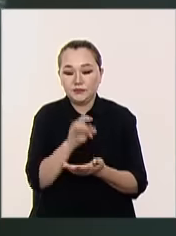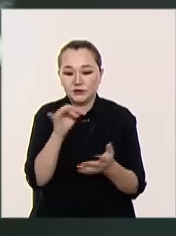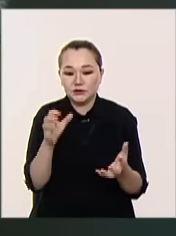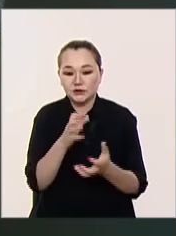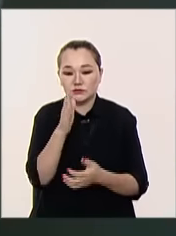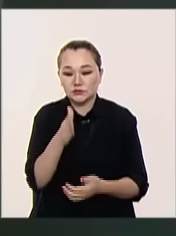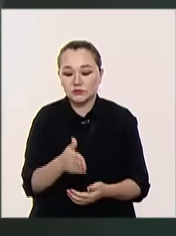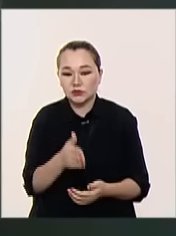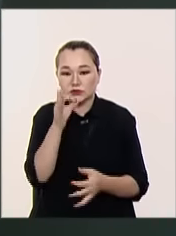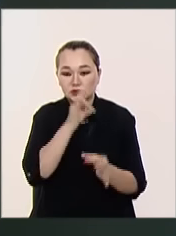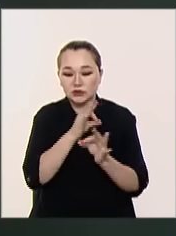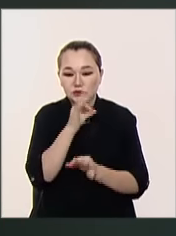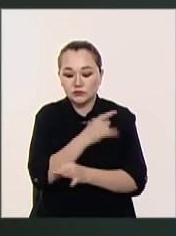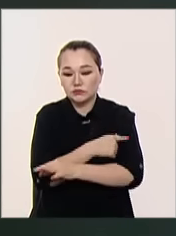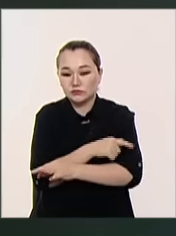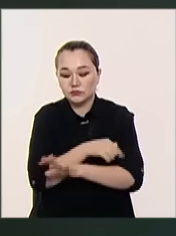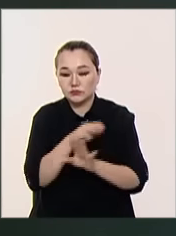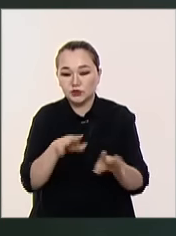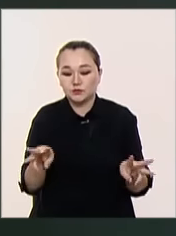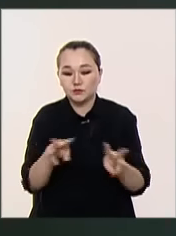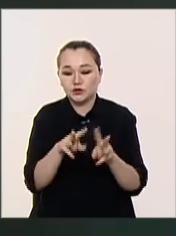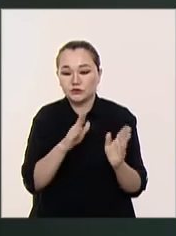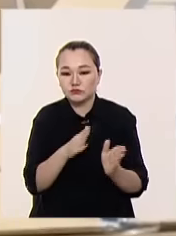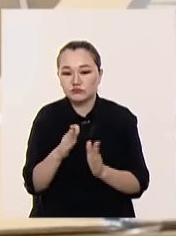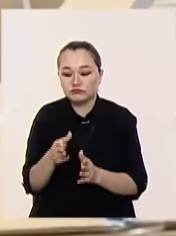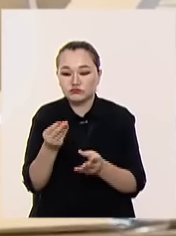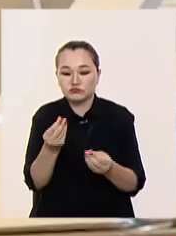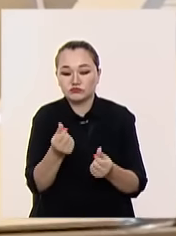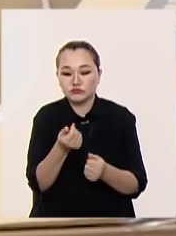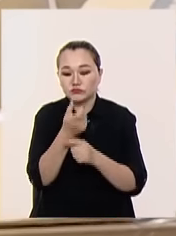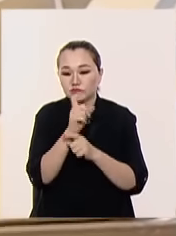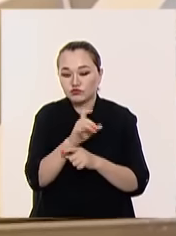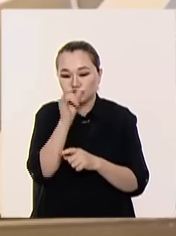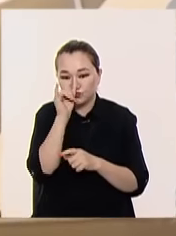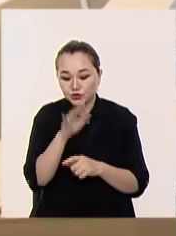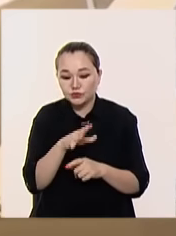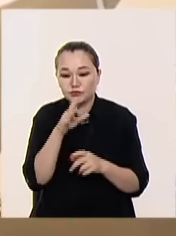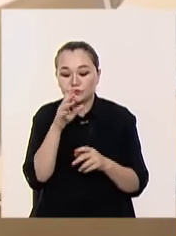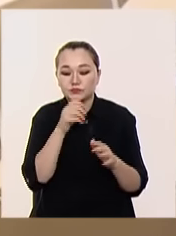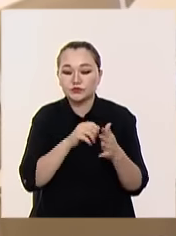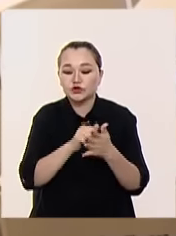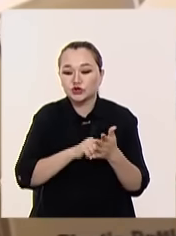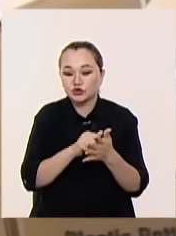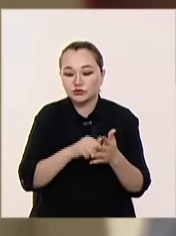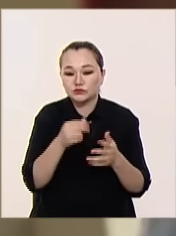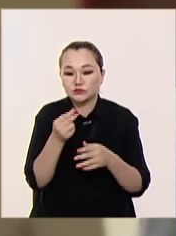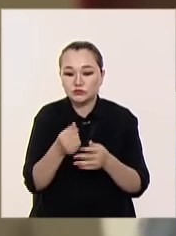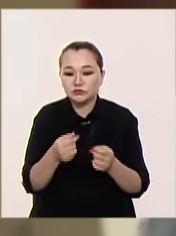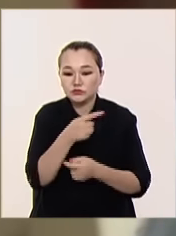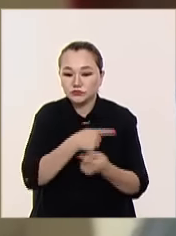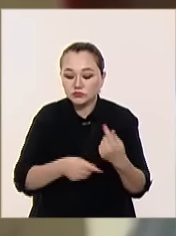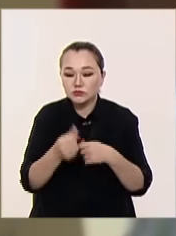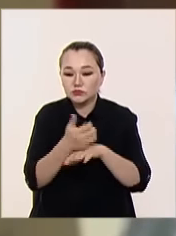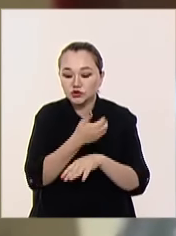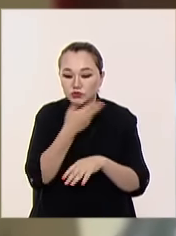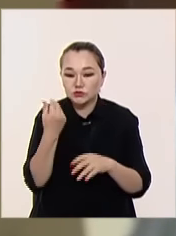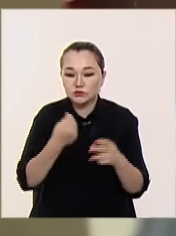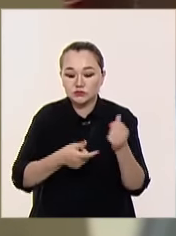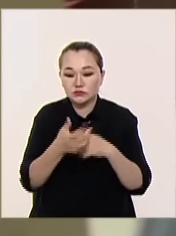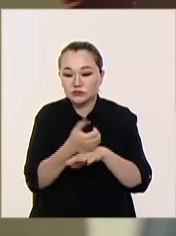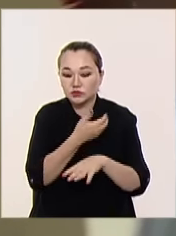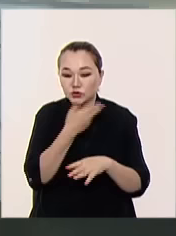сақтайды. Дәріхана өкілдері министрлік айтқандай бағаны реттеп ұстап тұра алмайтындарын айтады. Себебі мұндай шектеу бизнесімізге табыс әкелмейді дейді. Ал табыс болмаған соң